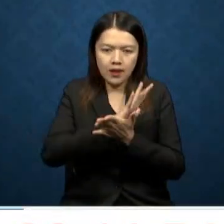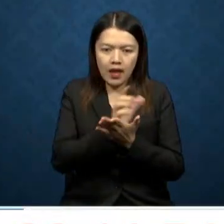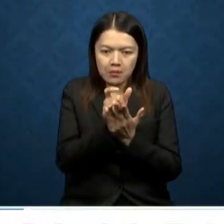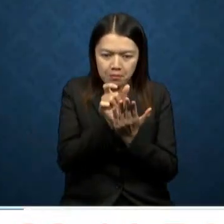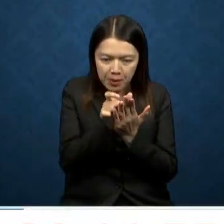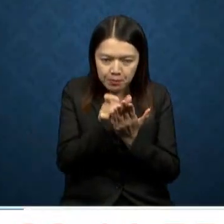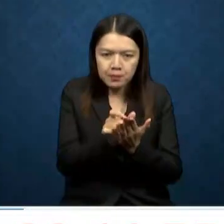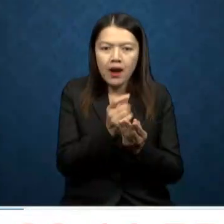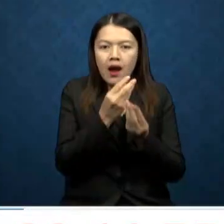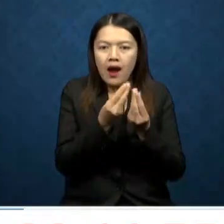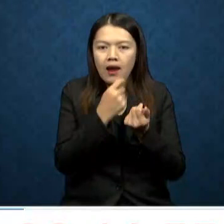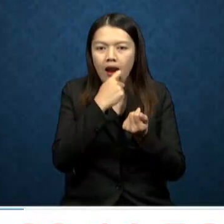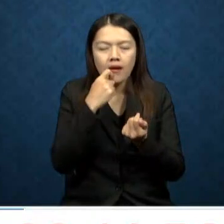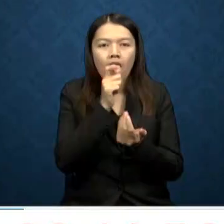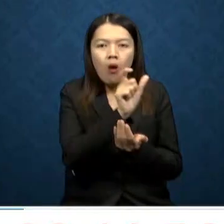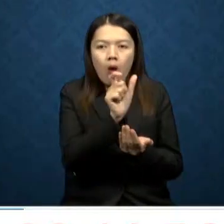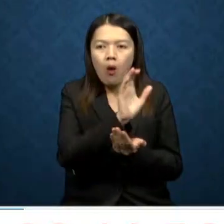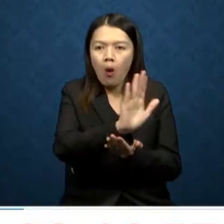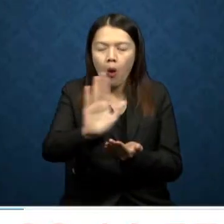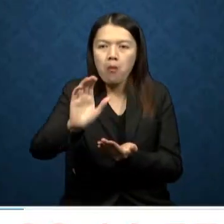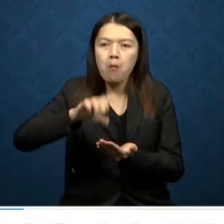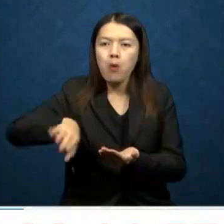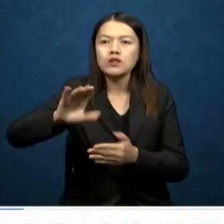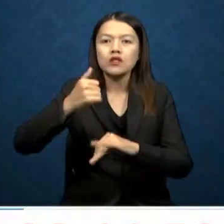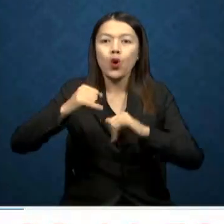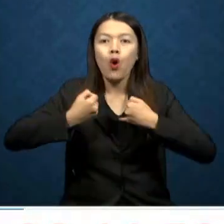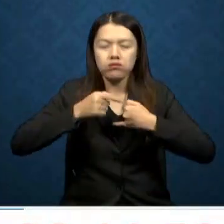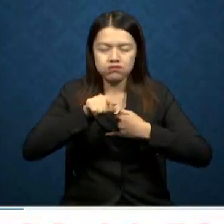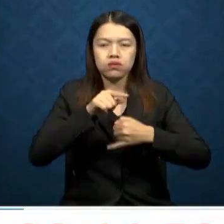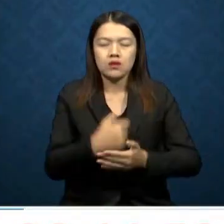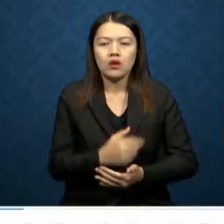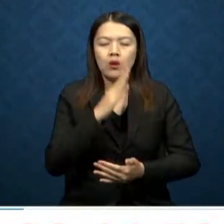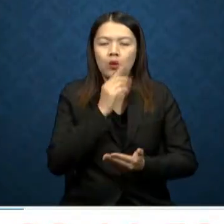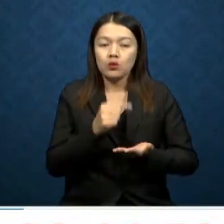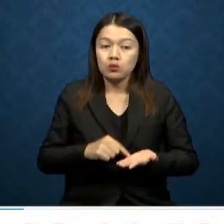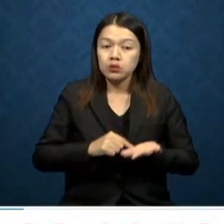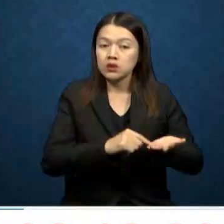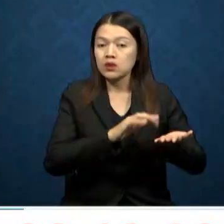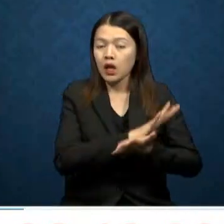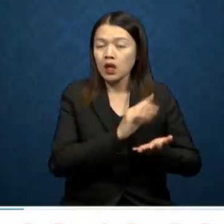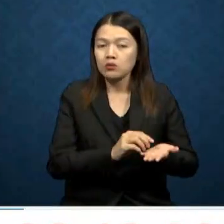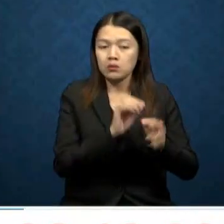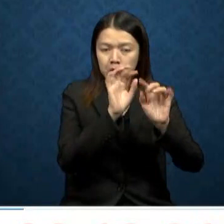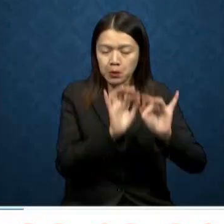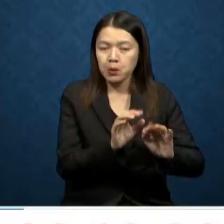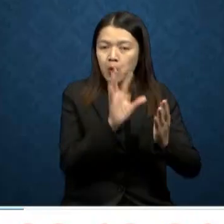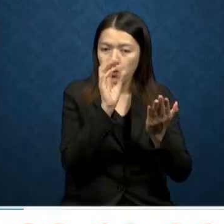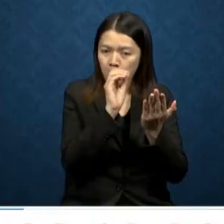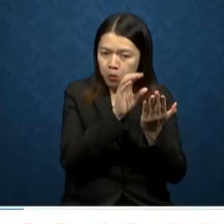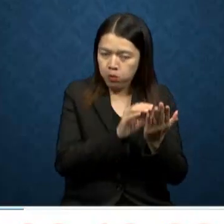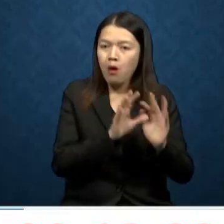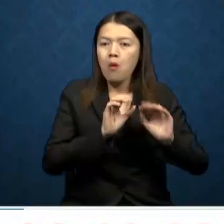ประกอบการโดยผู้ประกอบการเองในขณะยื่นเอกสารเข้าสู่ระบบการ